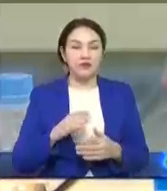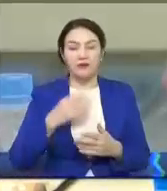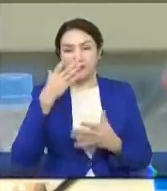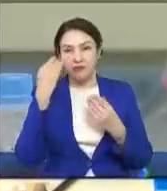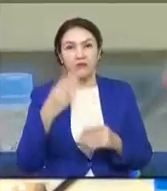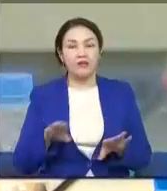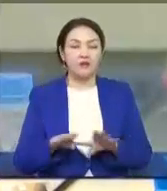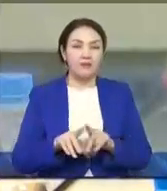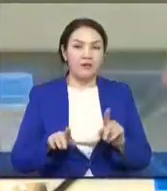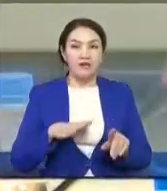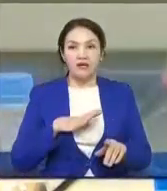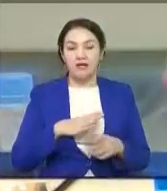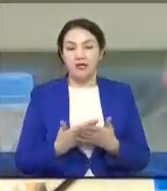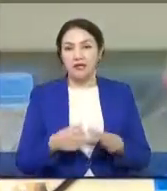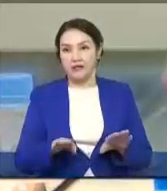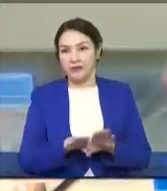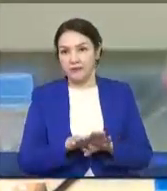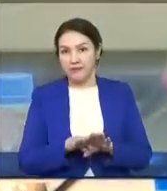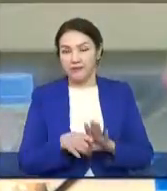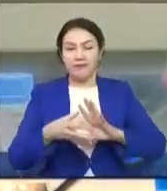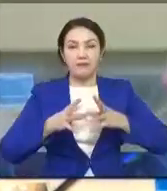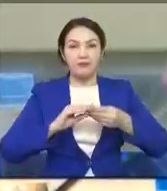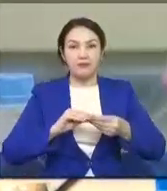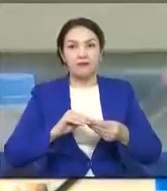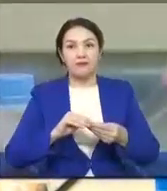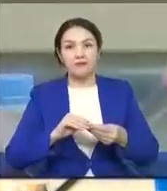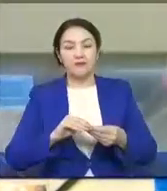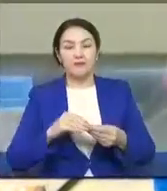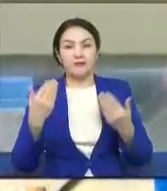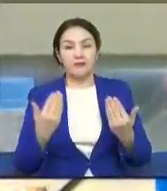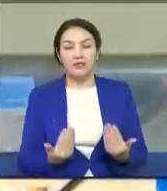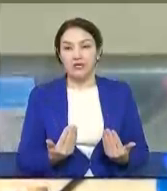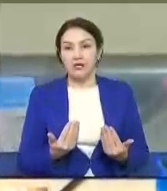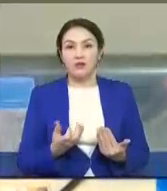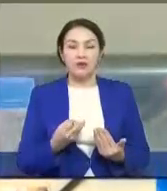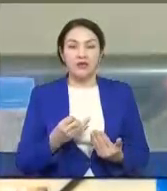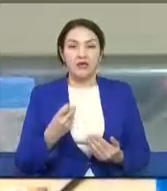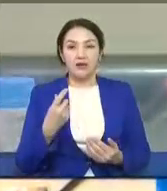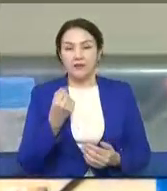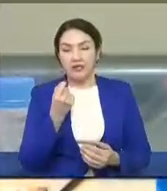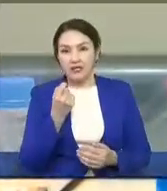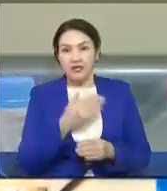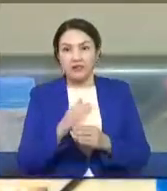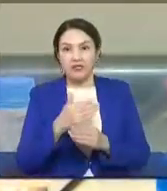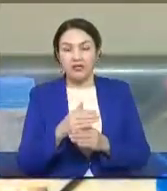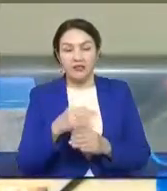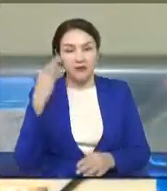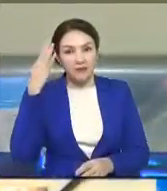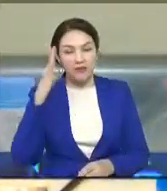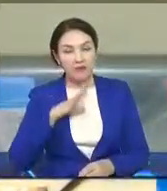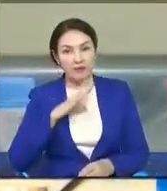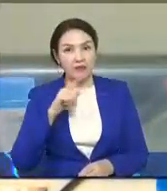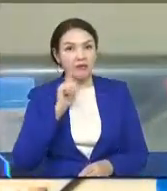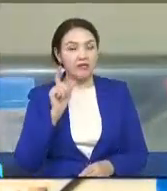ғой. Сондықтан бұндайда жалпы осы лудомания мен микрокредитке қандай не итермелейді